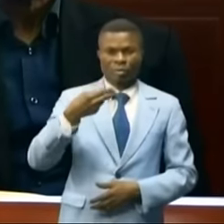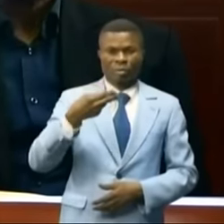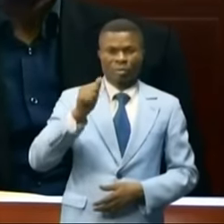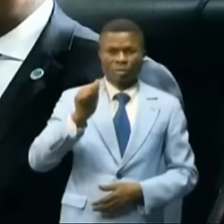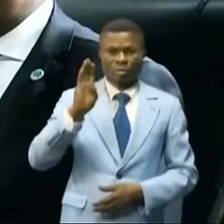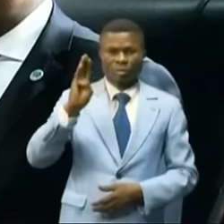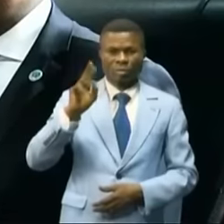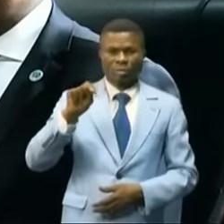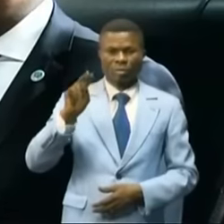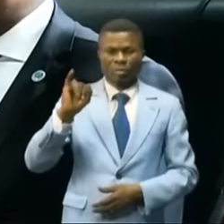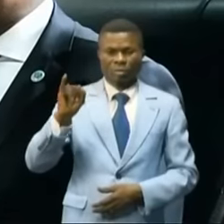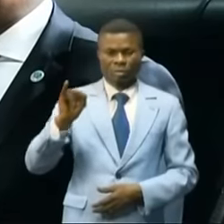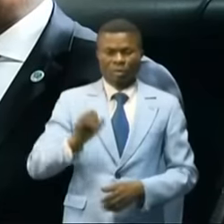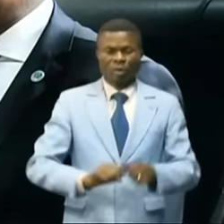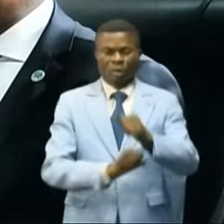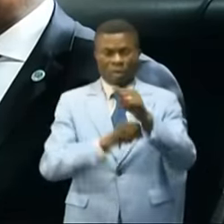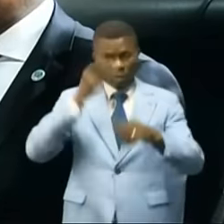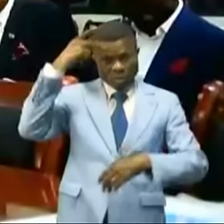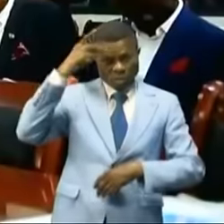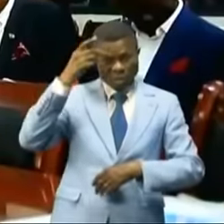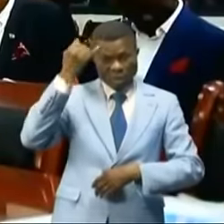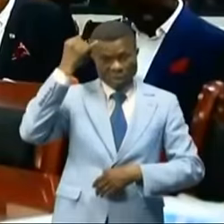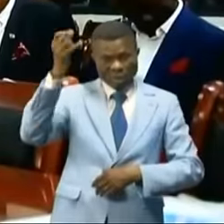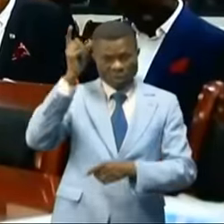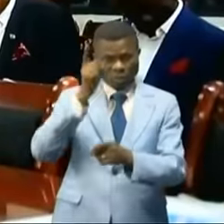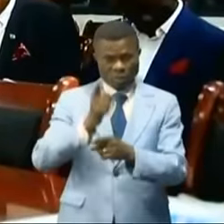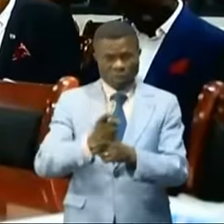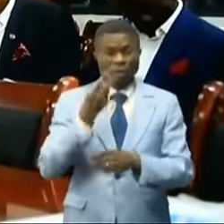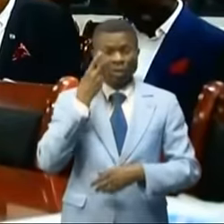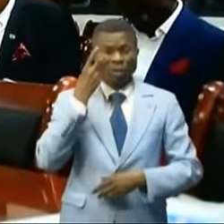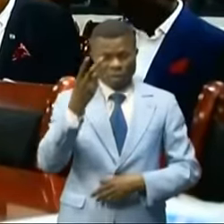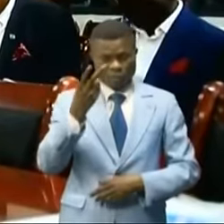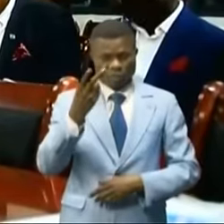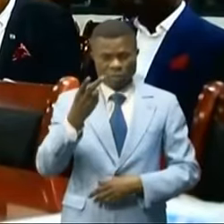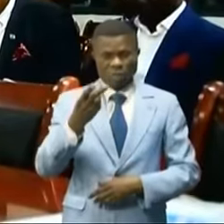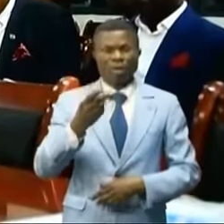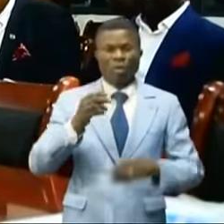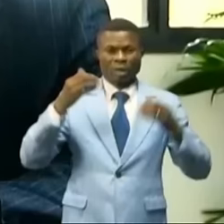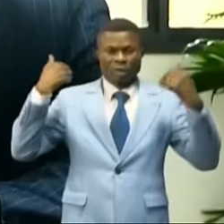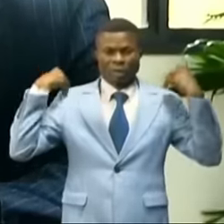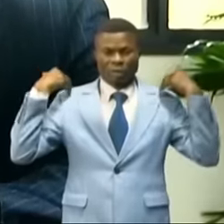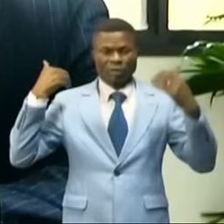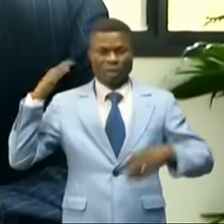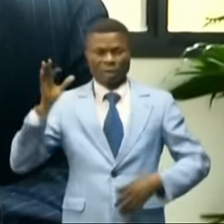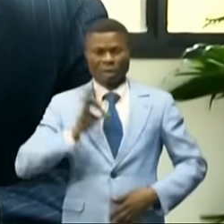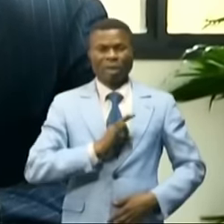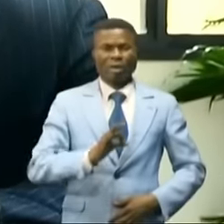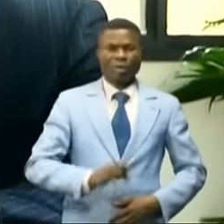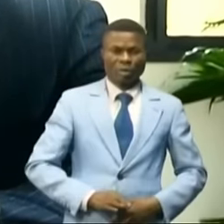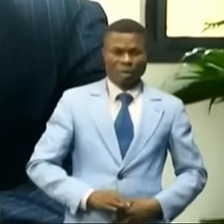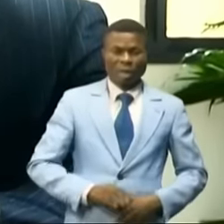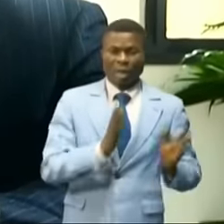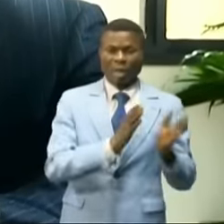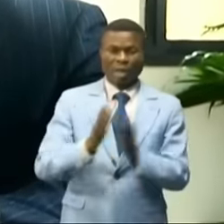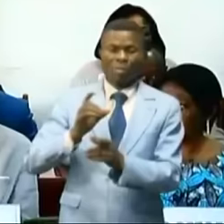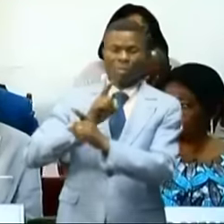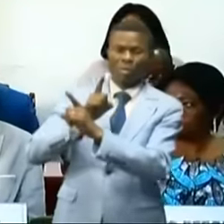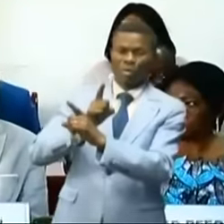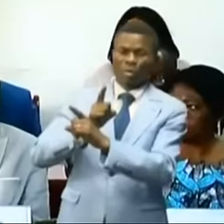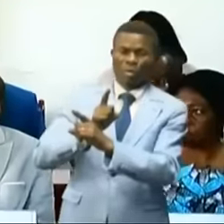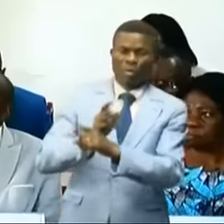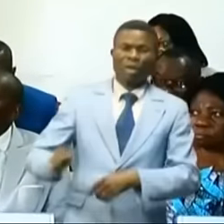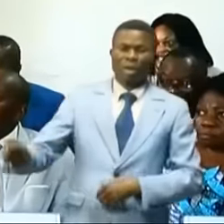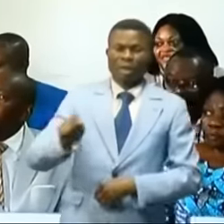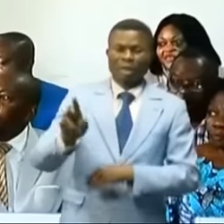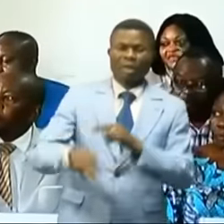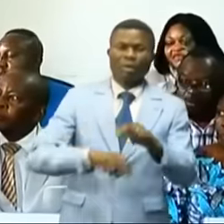cette politique qui s'inscrit dans la droite ligne de la vision du chef de l'État, Félix-Antoine Tshisekedi Tshilombo, qui prévoit la protection du territoire